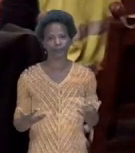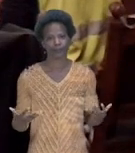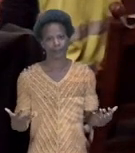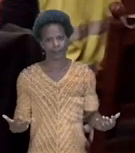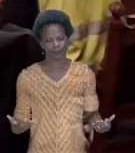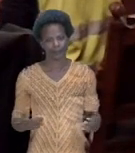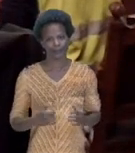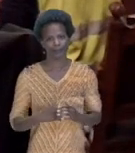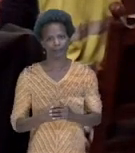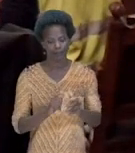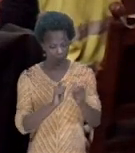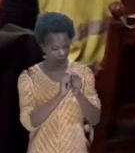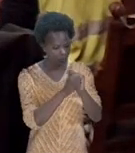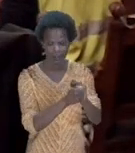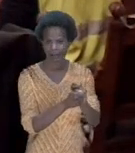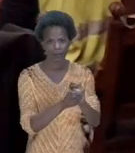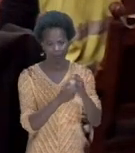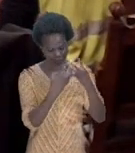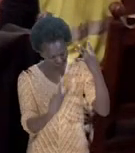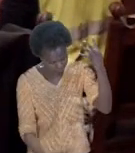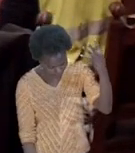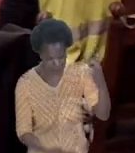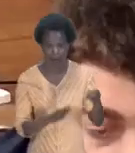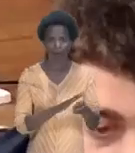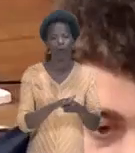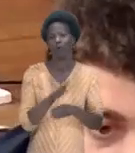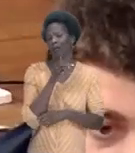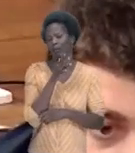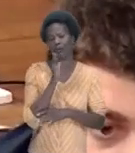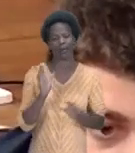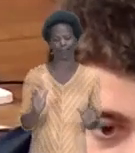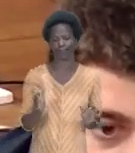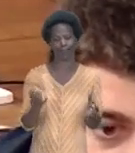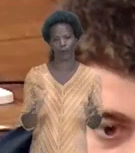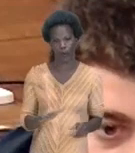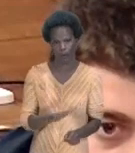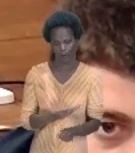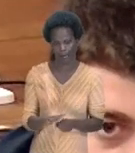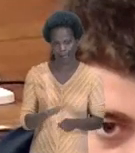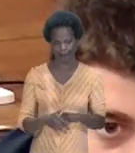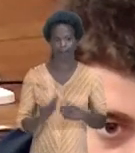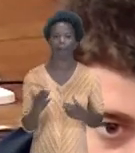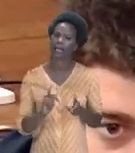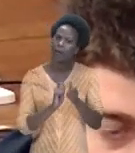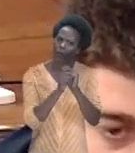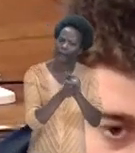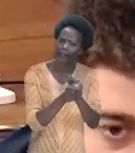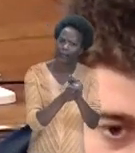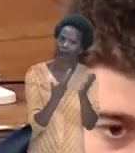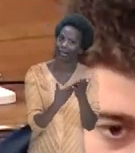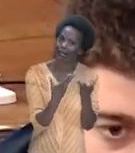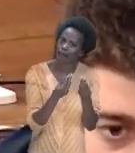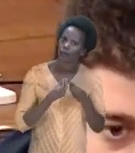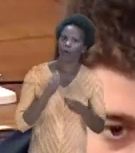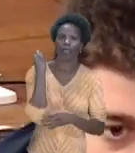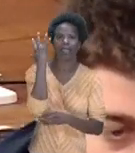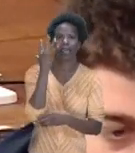Elles sont, je ne vais pas toutes les reprendre évidemment, le temps serait trop court, mais ces modifications sont plutôt inquiétantes,